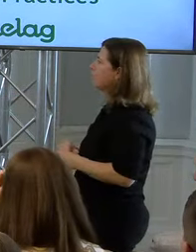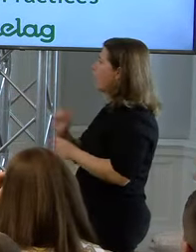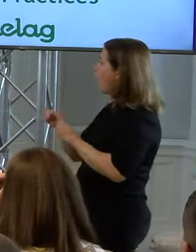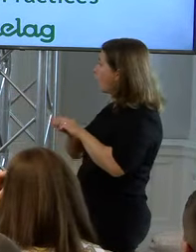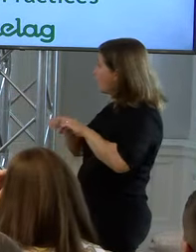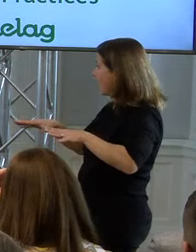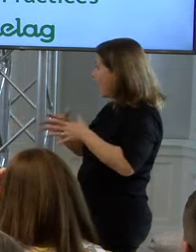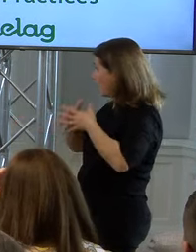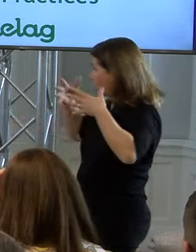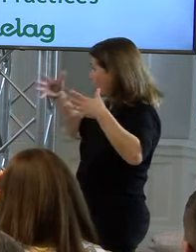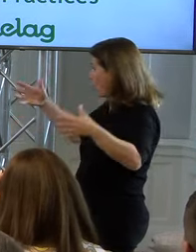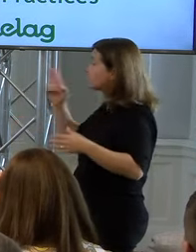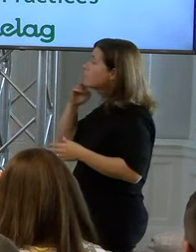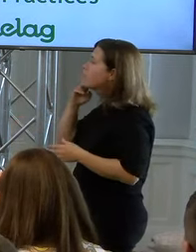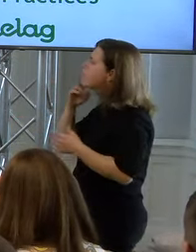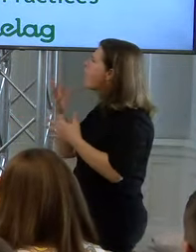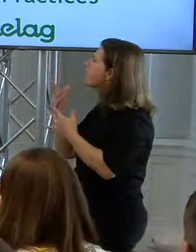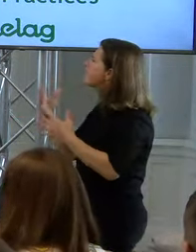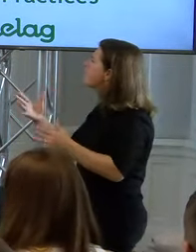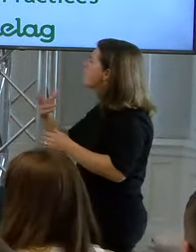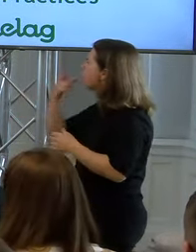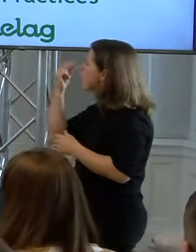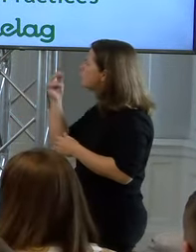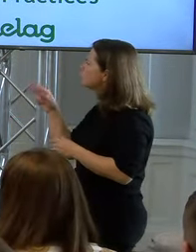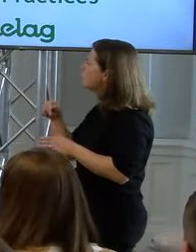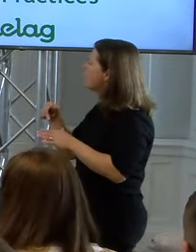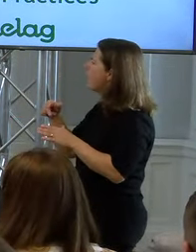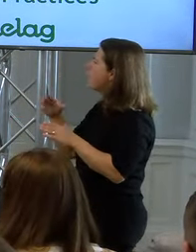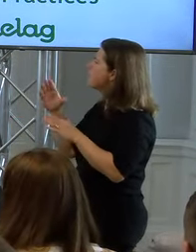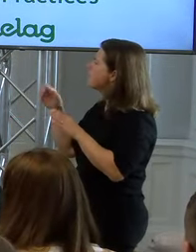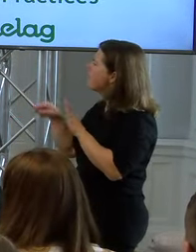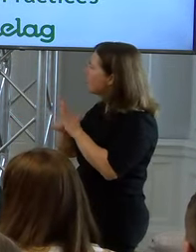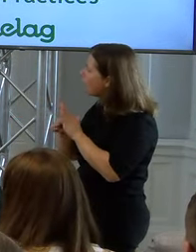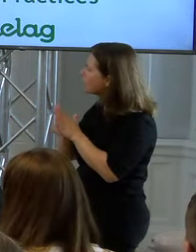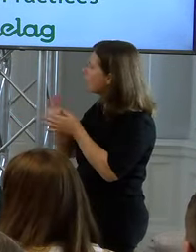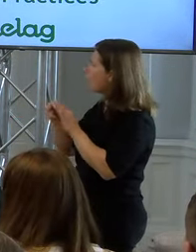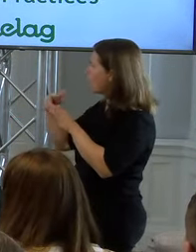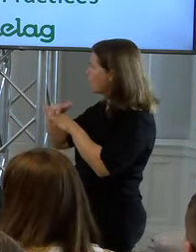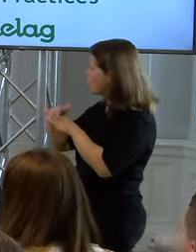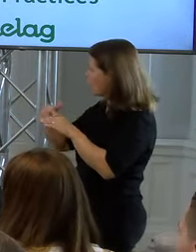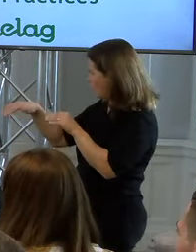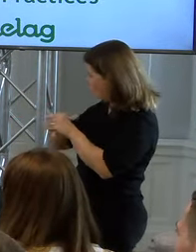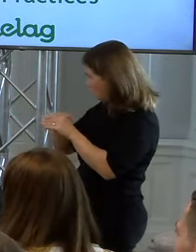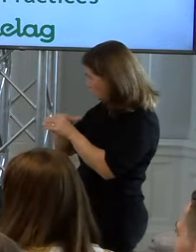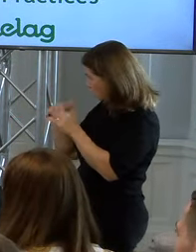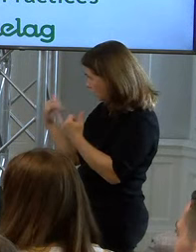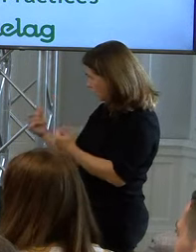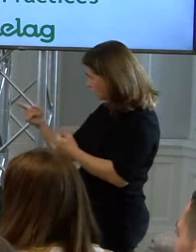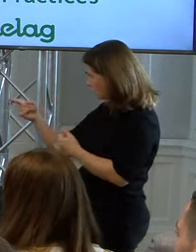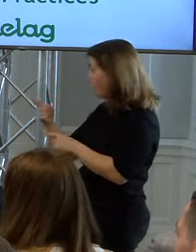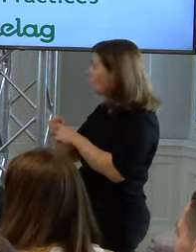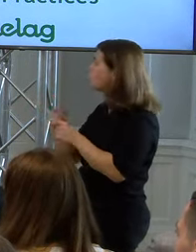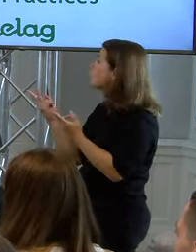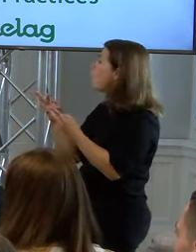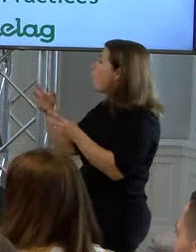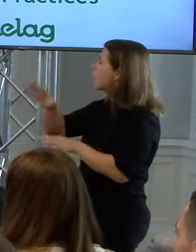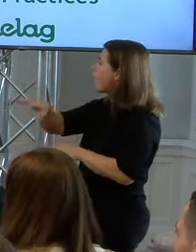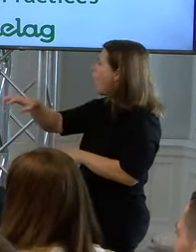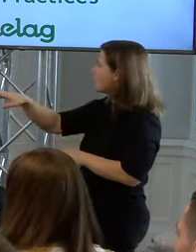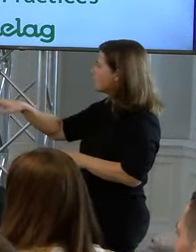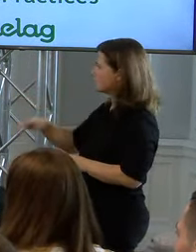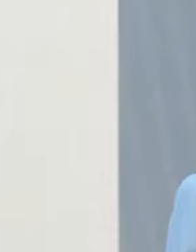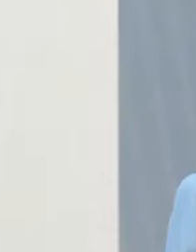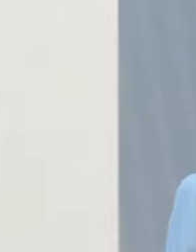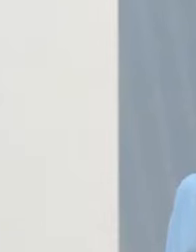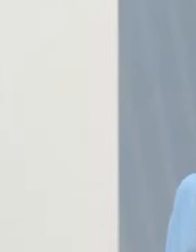sehr großer Konzern. Wie viele Menschen mit Benachteiligungen oder Behinderungen sind denn bei Ihnen beschäftigt und in welchen Bereichen? Wir